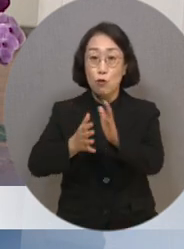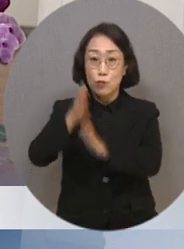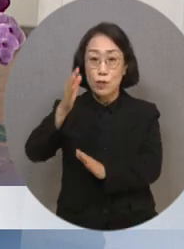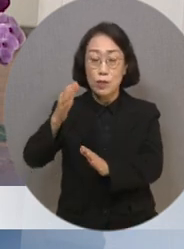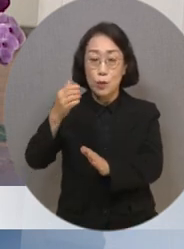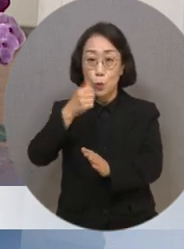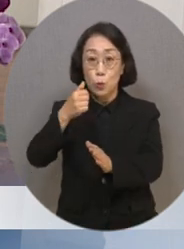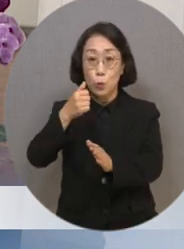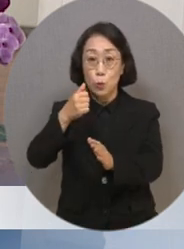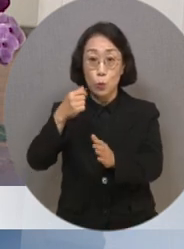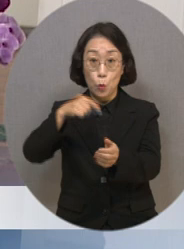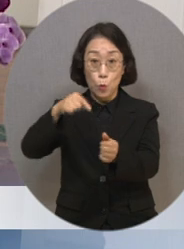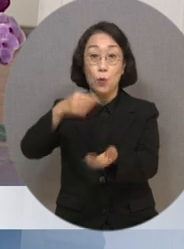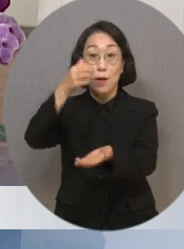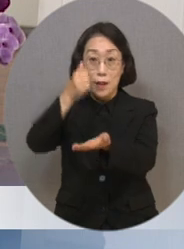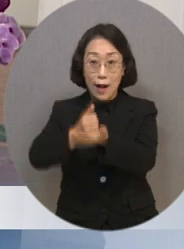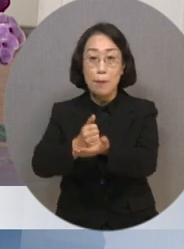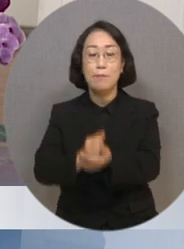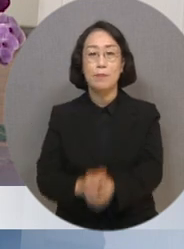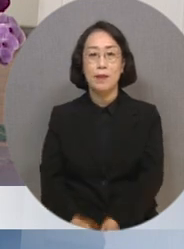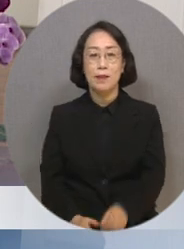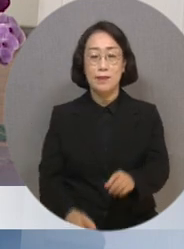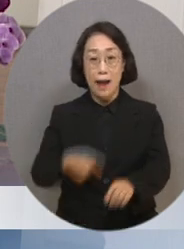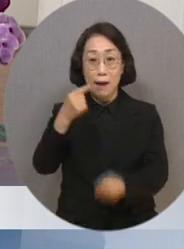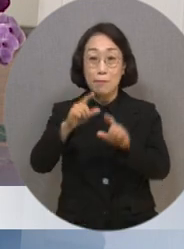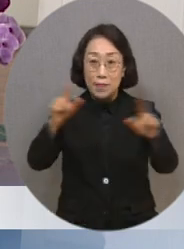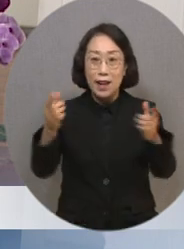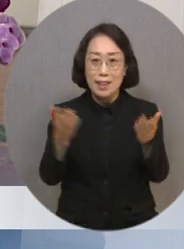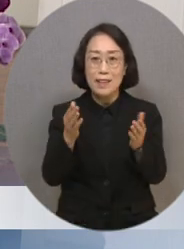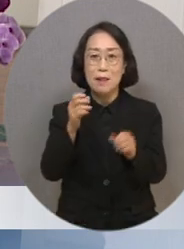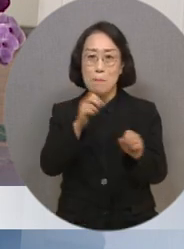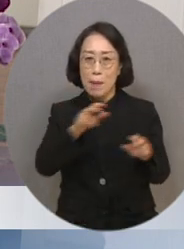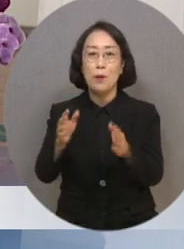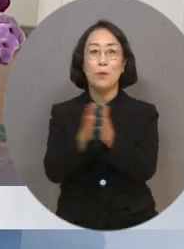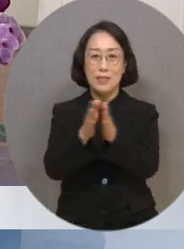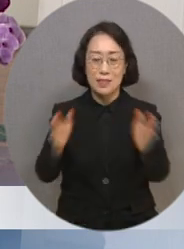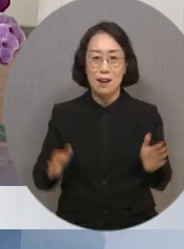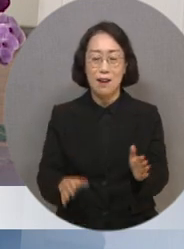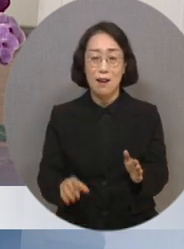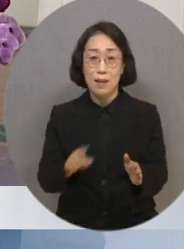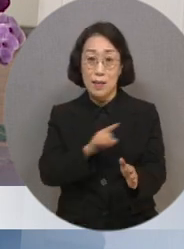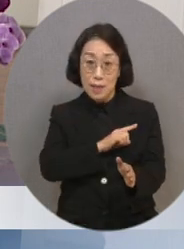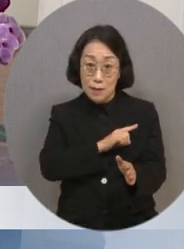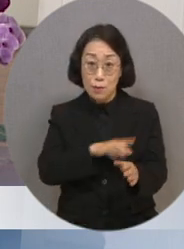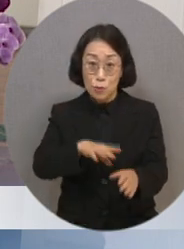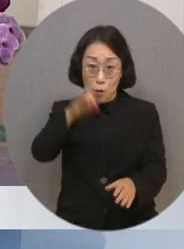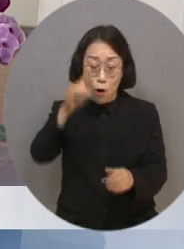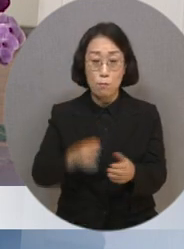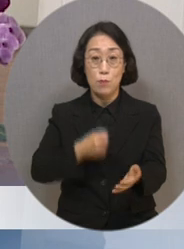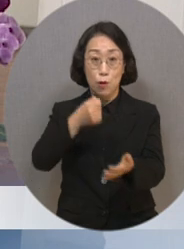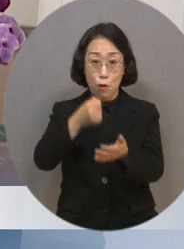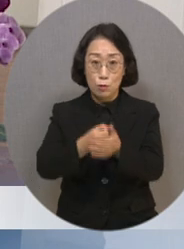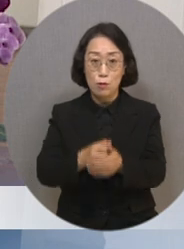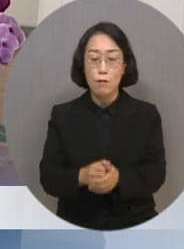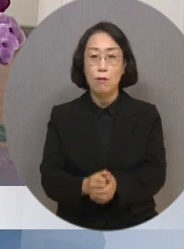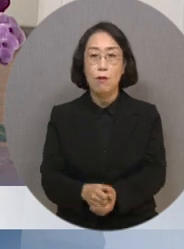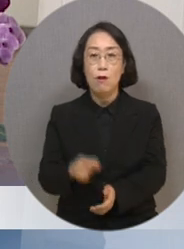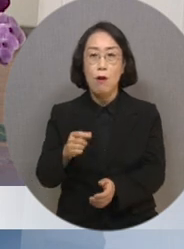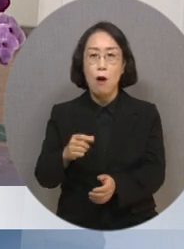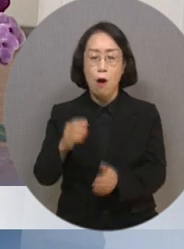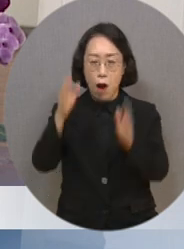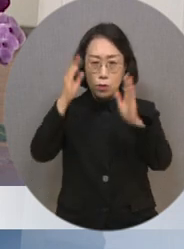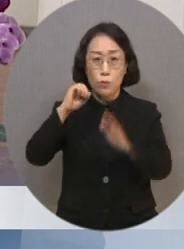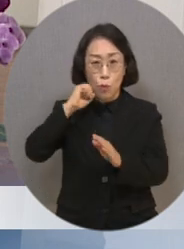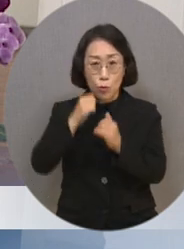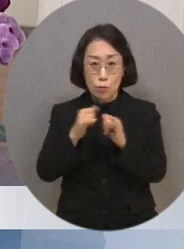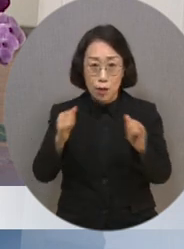취임식을 갖고 바로 업무를 시작했는데요 이로 결제는 기초학력의 어려움이 있는 학생들을 지원하기 위한